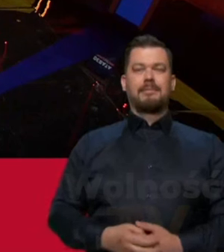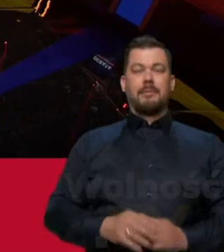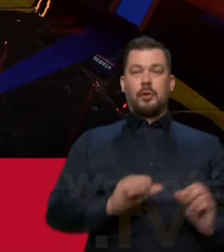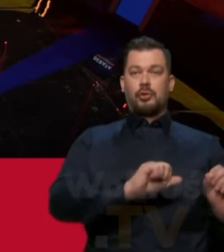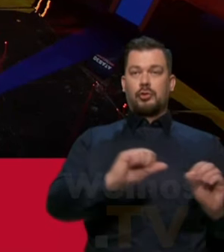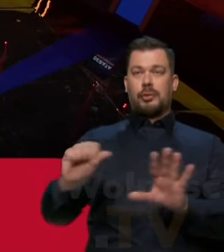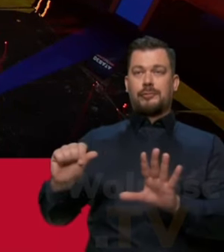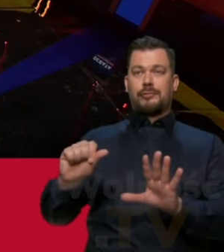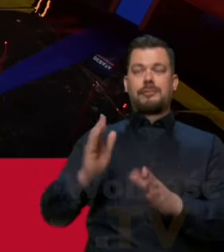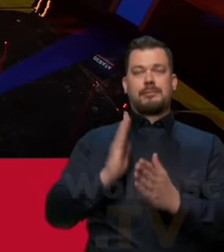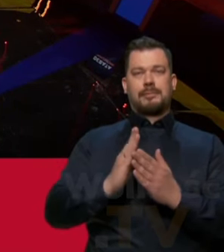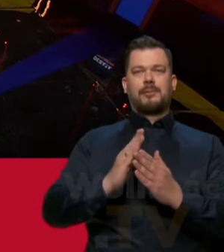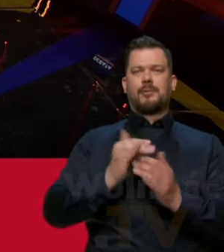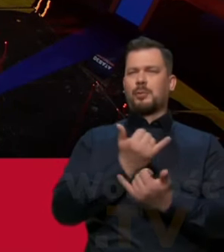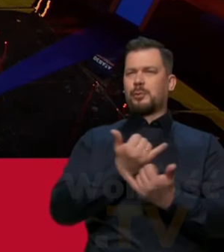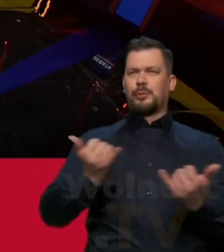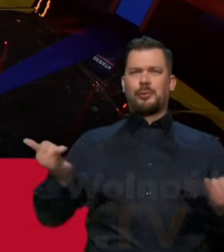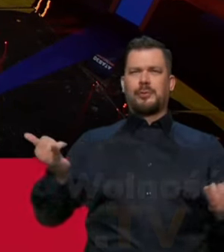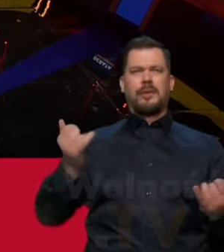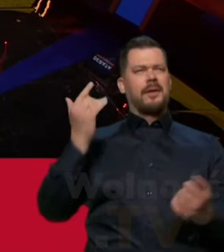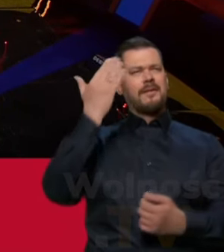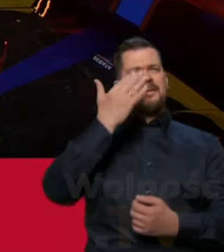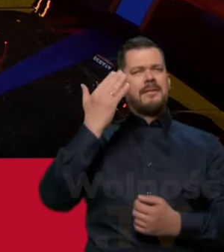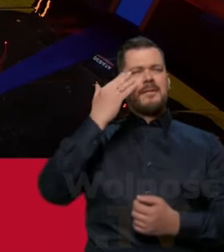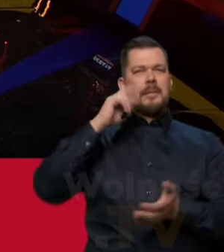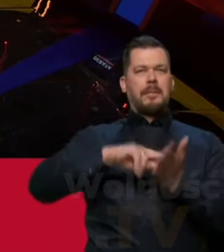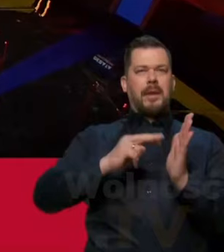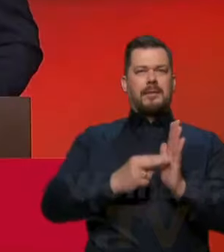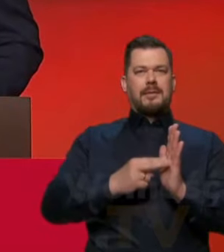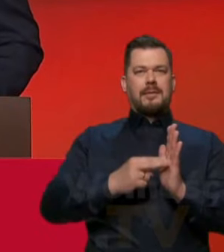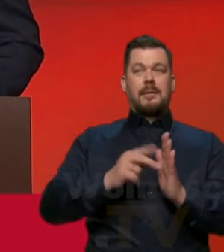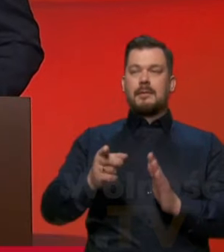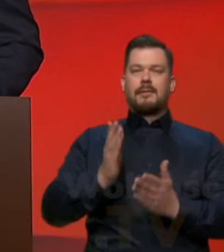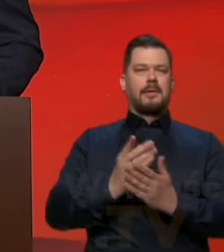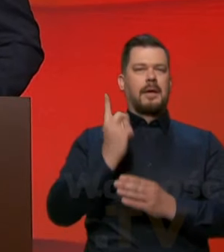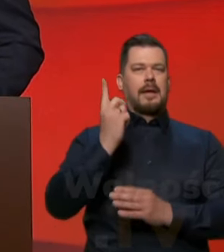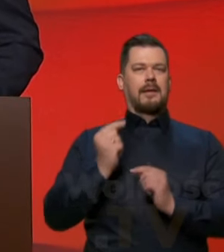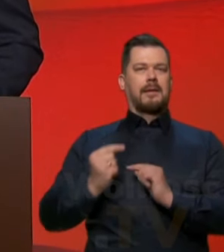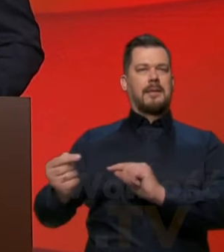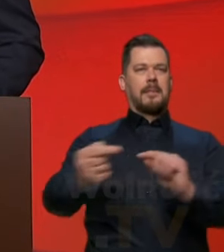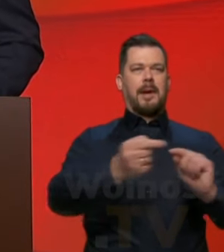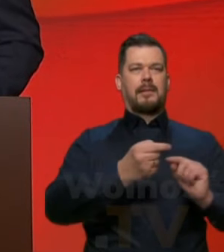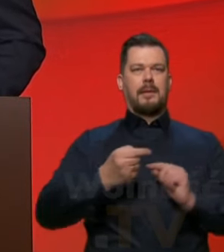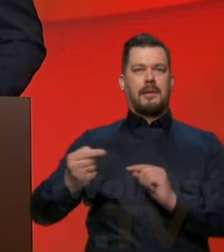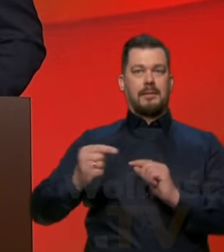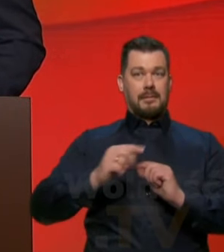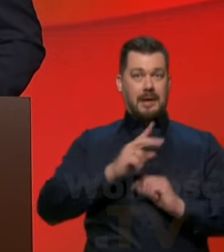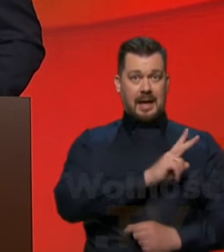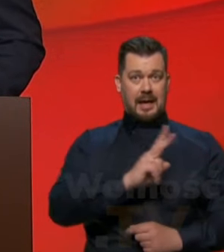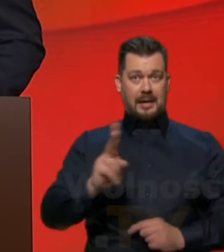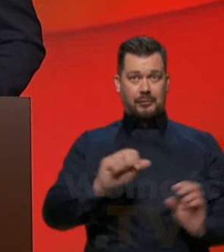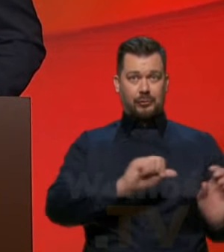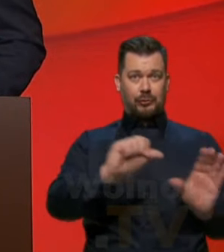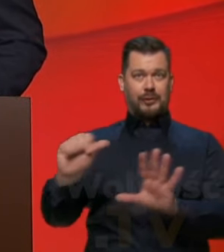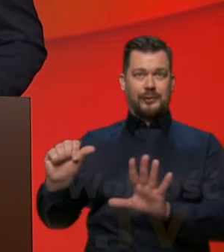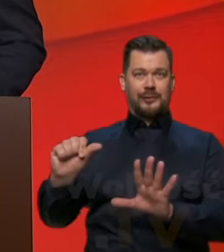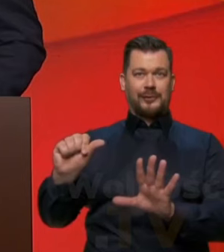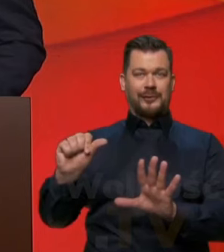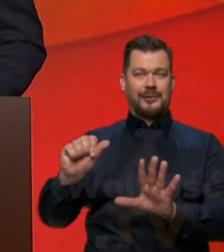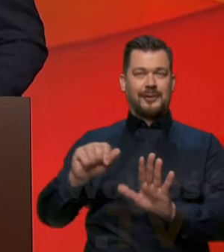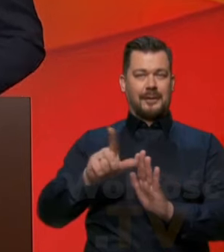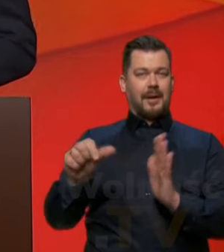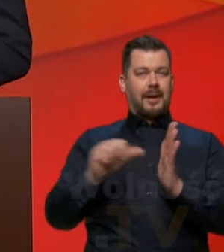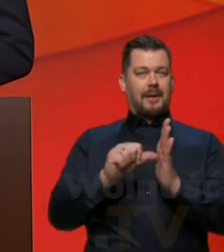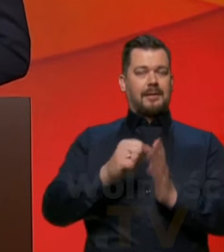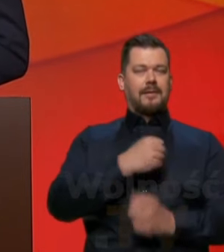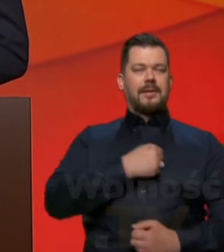6 kandydatów i 6 różnych wizji miasta. To była jedyna debata z udziałem wszystkich kandydatów na urząd prezydenta